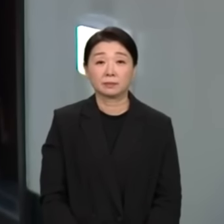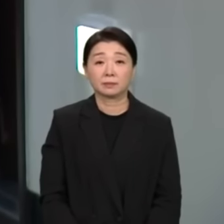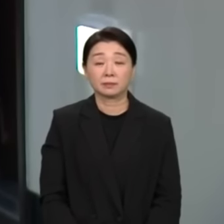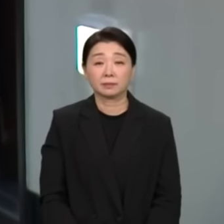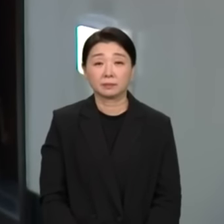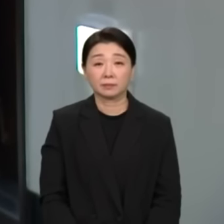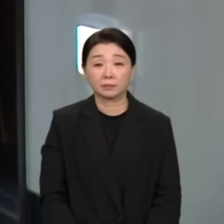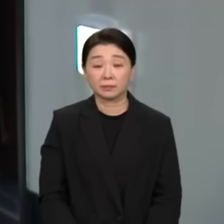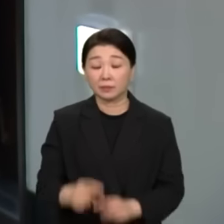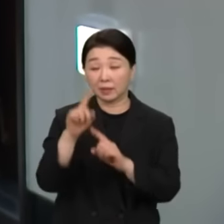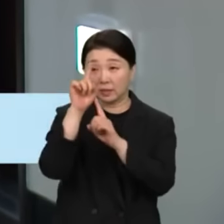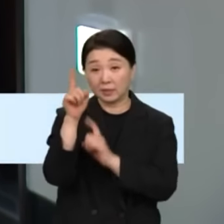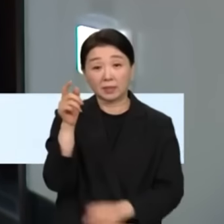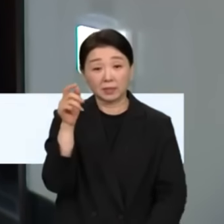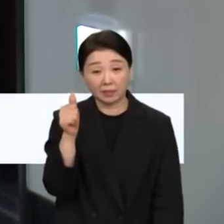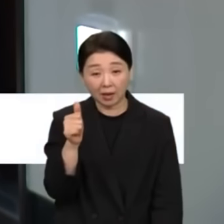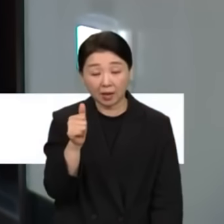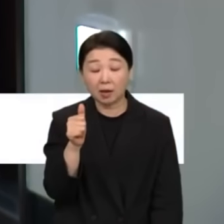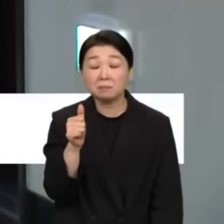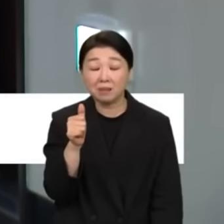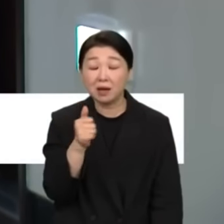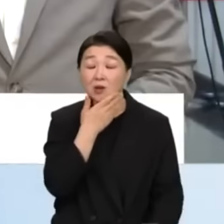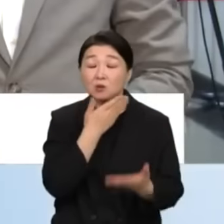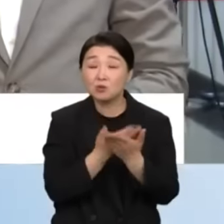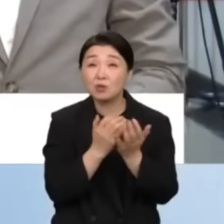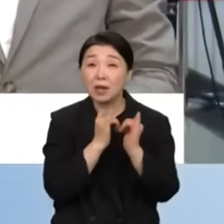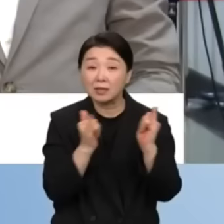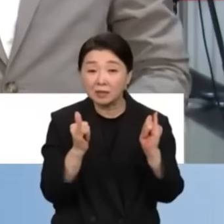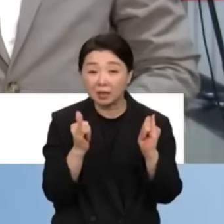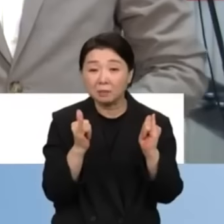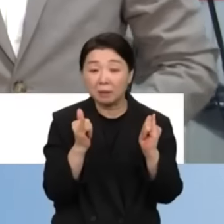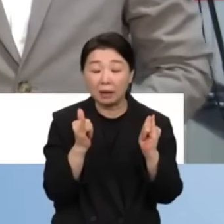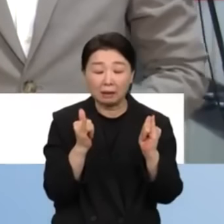네, 이 전 장관 등 핵심 증인들은 청문회장 밖에선